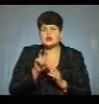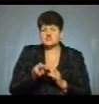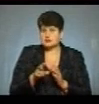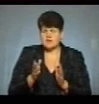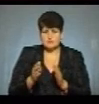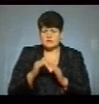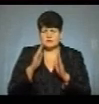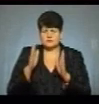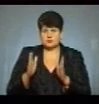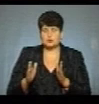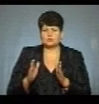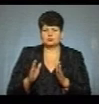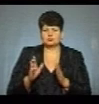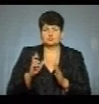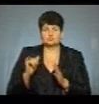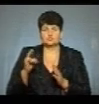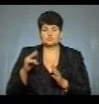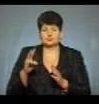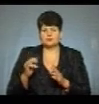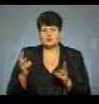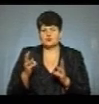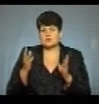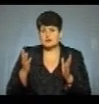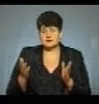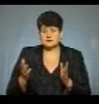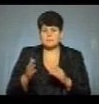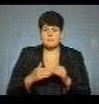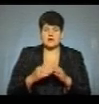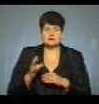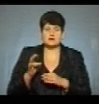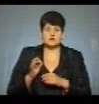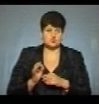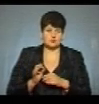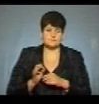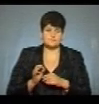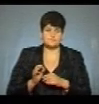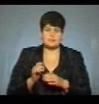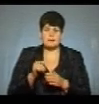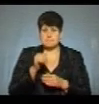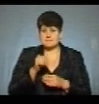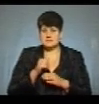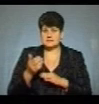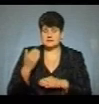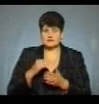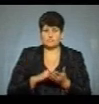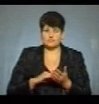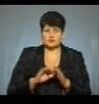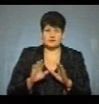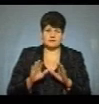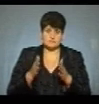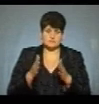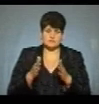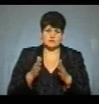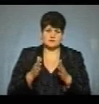трансформаторну будку і згоріла. Практично місяць назад повторний такий випадок,